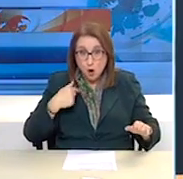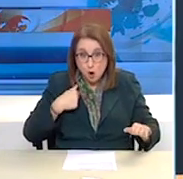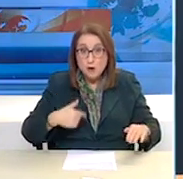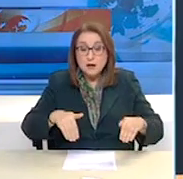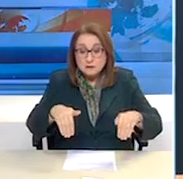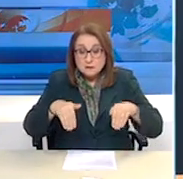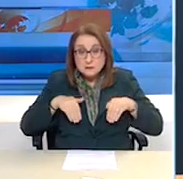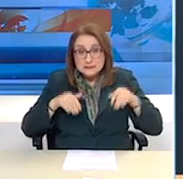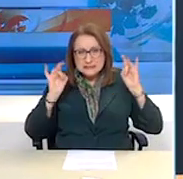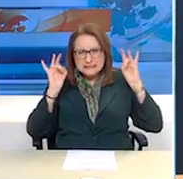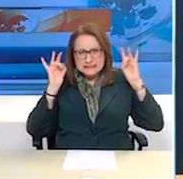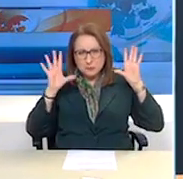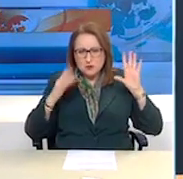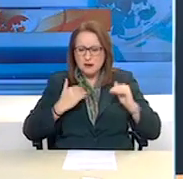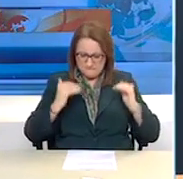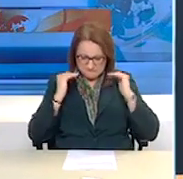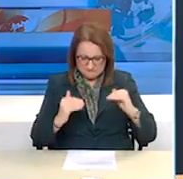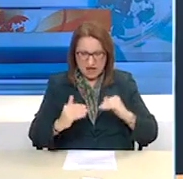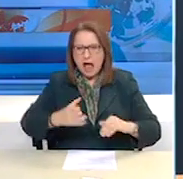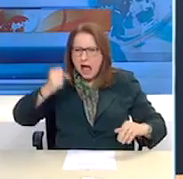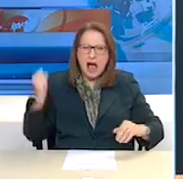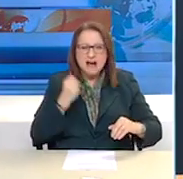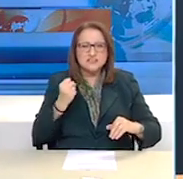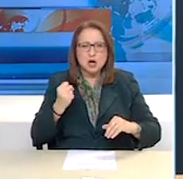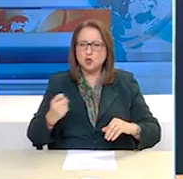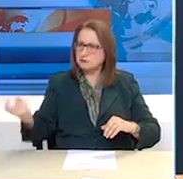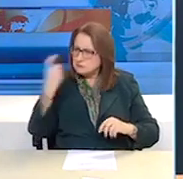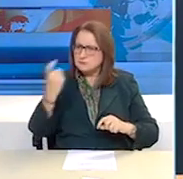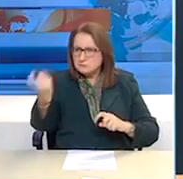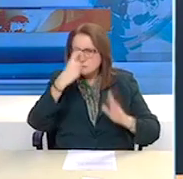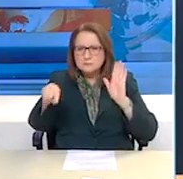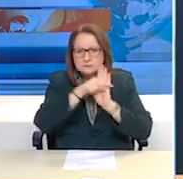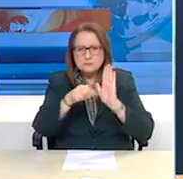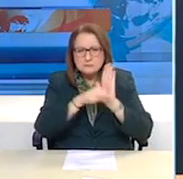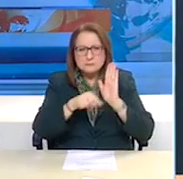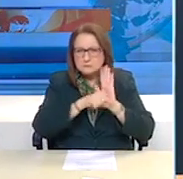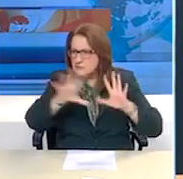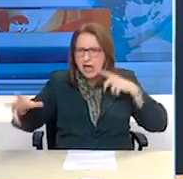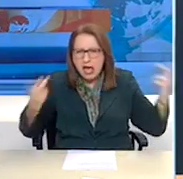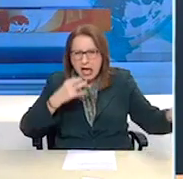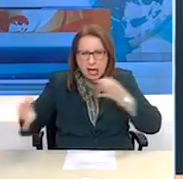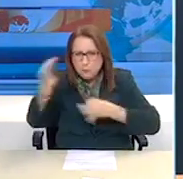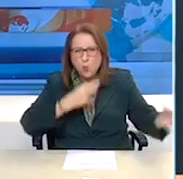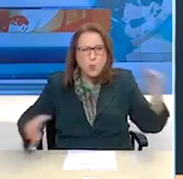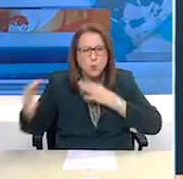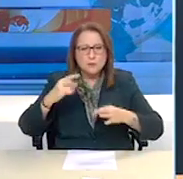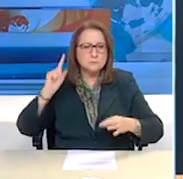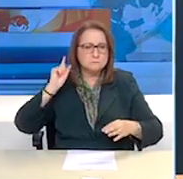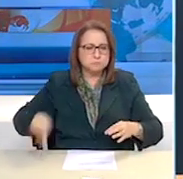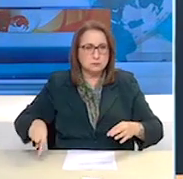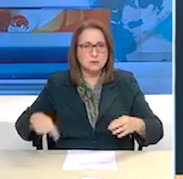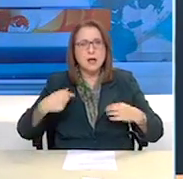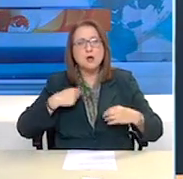Θα δω κάθε μέρα δύναμη από τους πολλούς που παλεύουν, που αγωνίζονται, που υπεύθυνα, που πατριωτικά αντιμετωπίζουν την